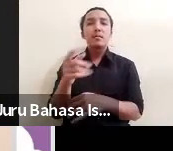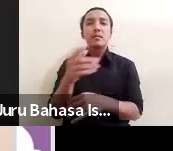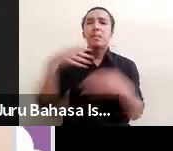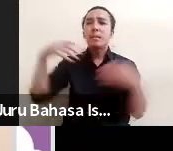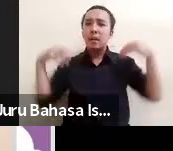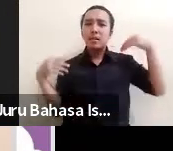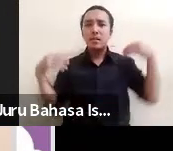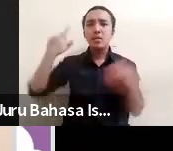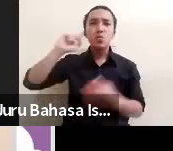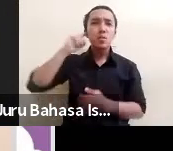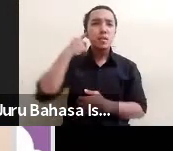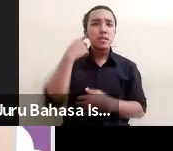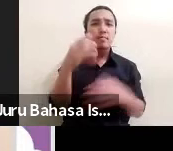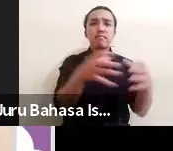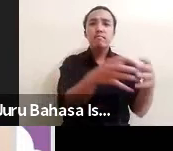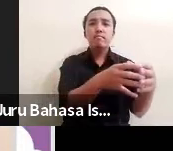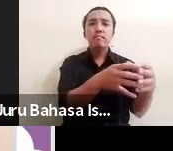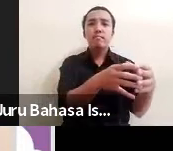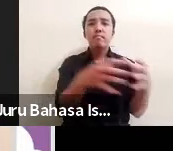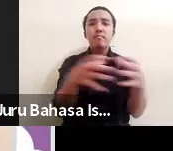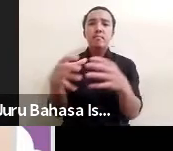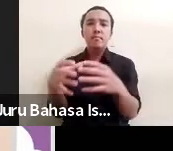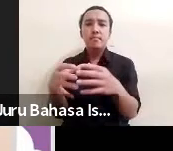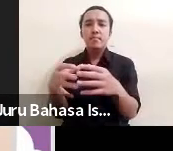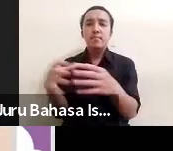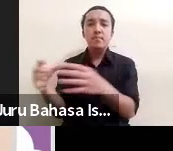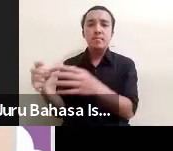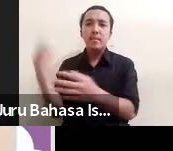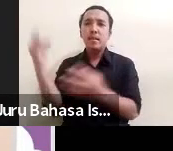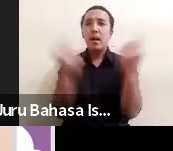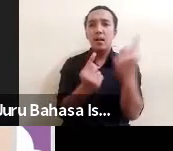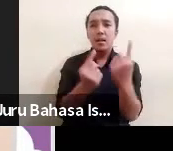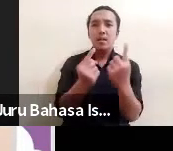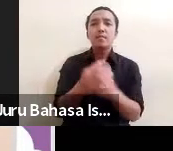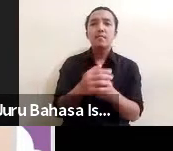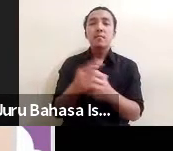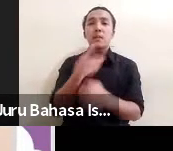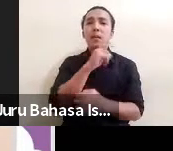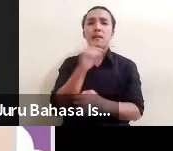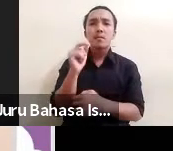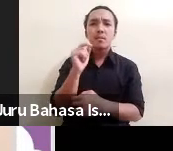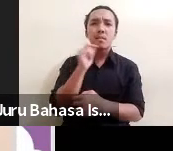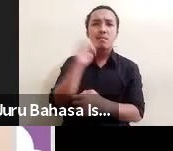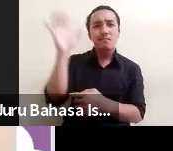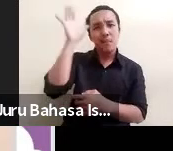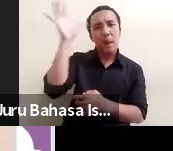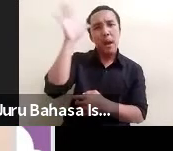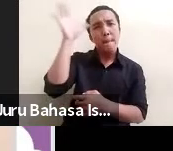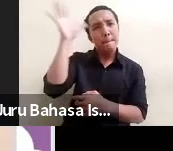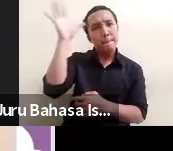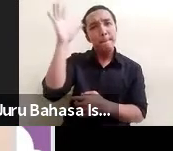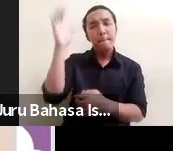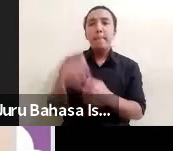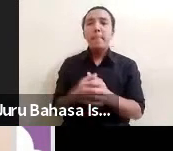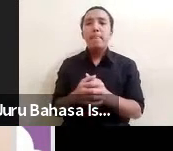tuli, disabilitas bicara hadir, ternyata tidak ngerti, Pak. Tidak ngerti, sehingga dulu, Pak,